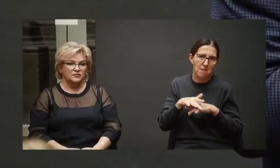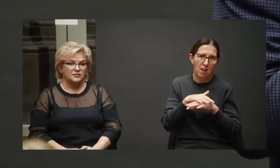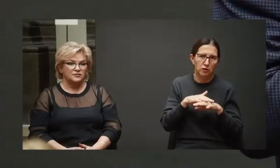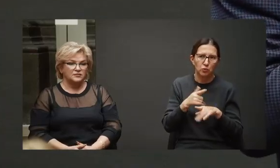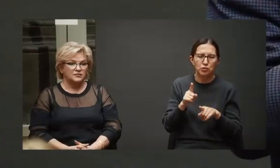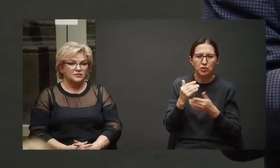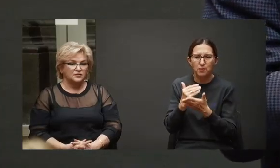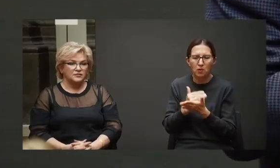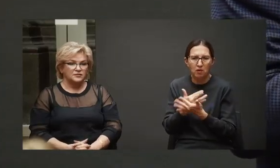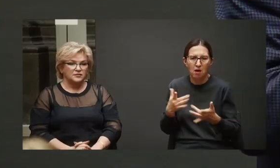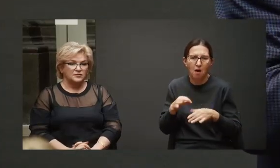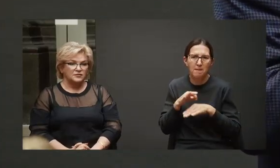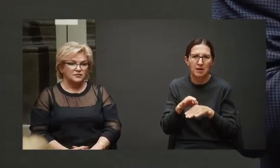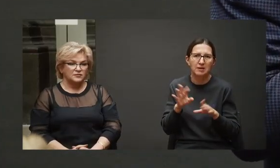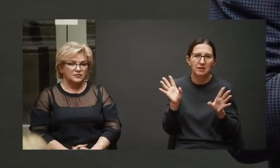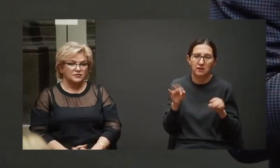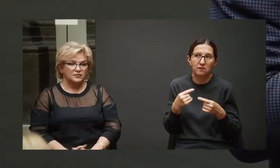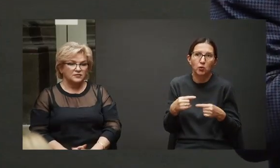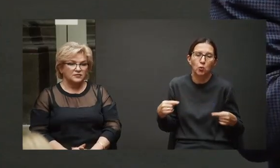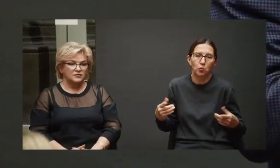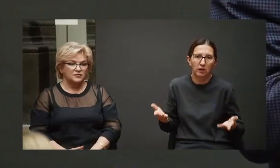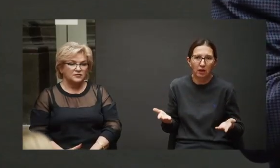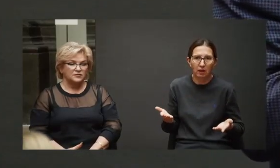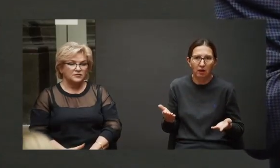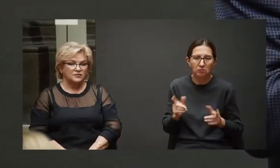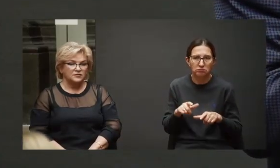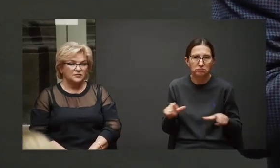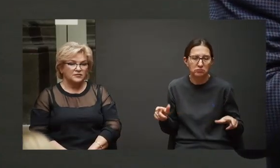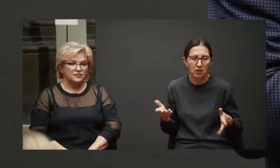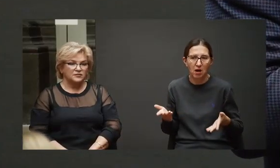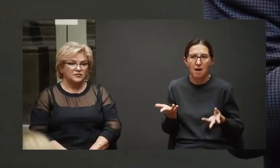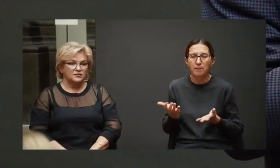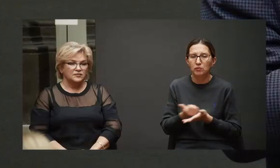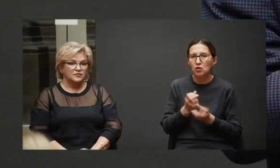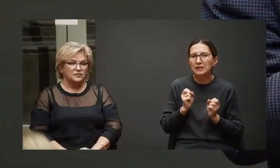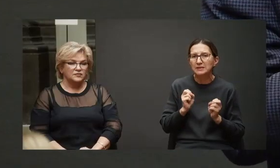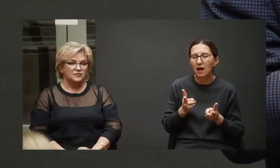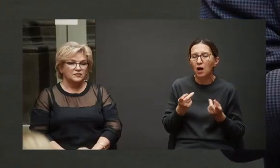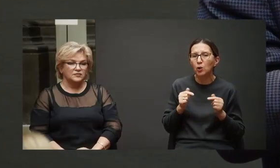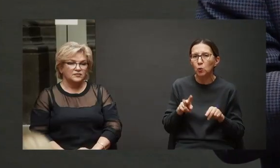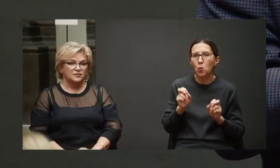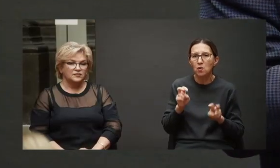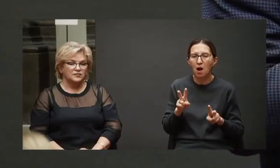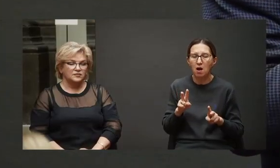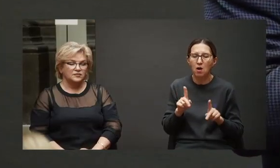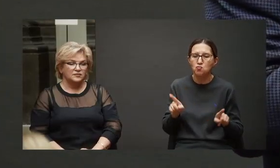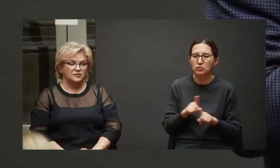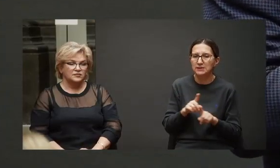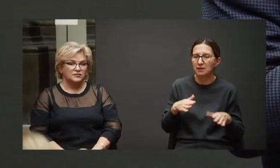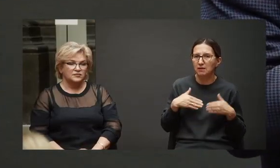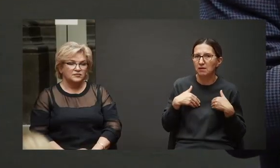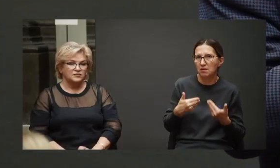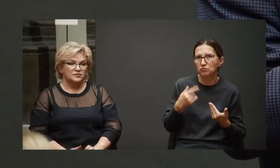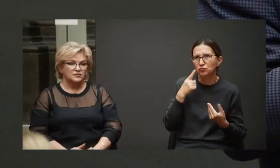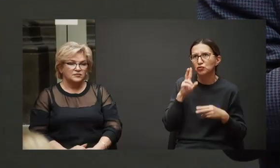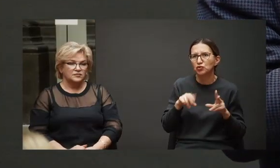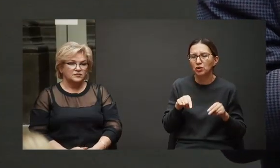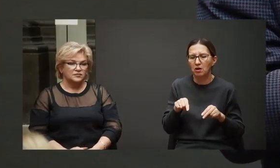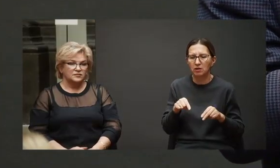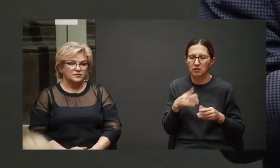программам и условно все остальные. В общем, как то, что музей полагает своим,